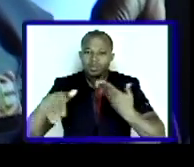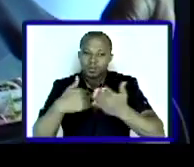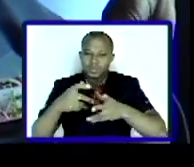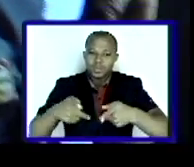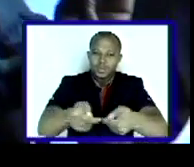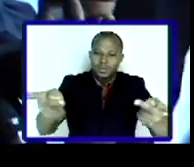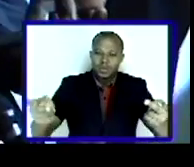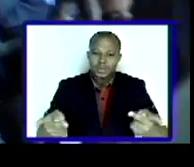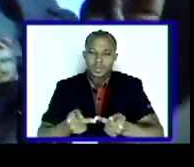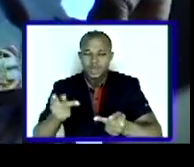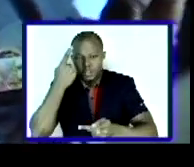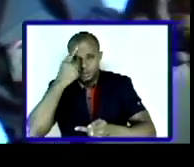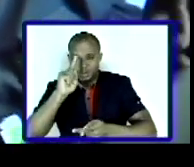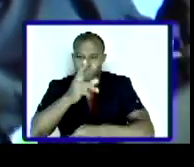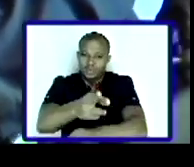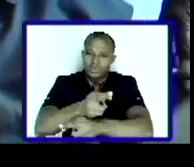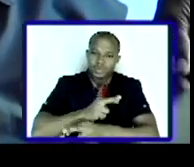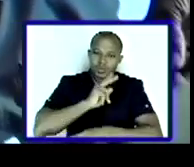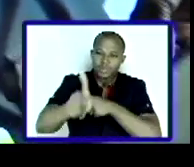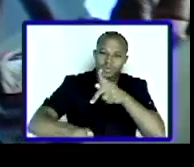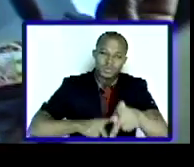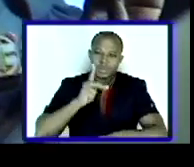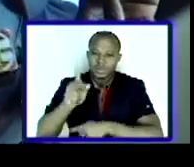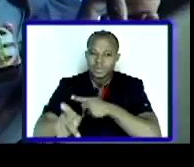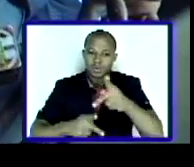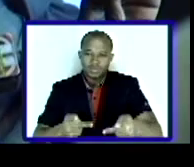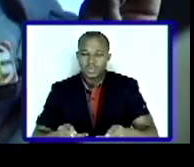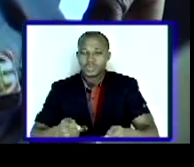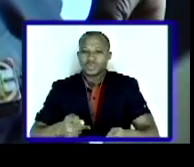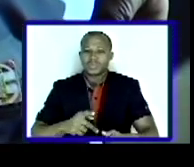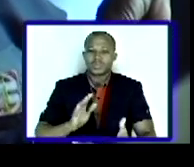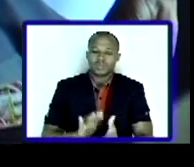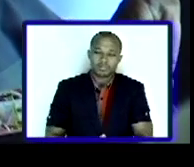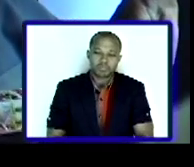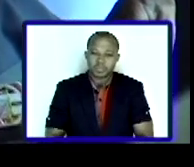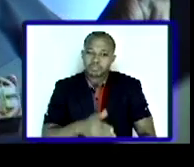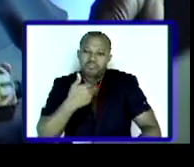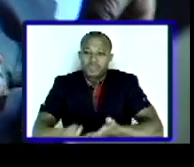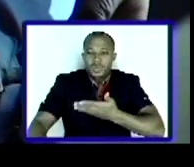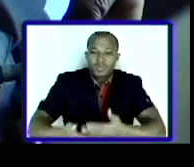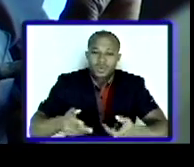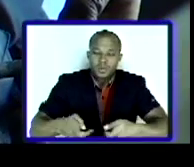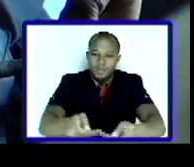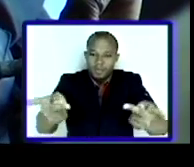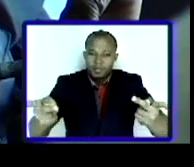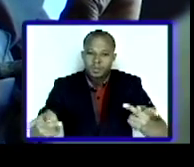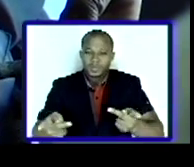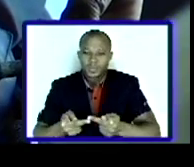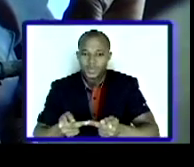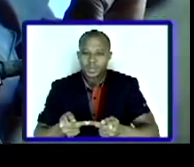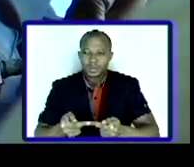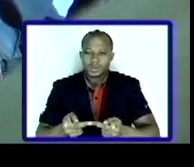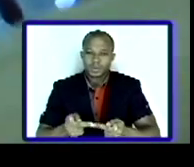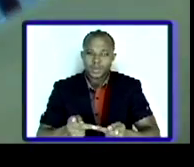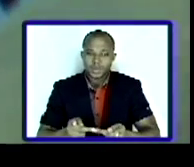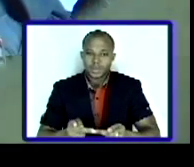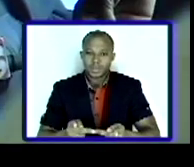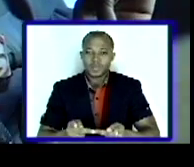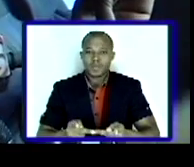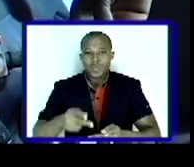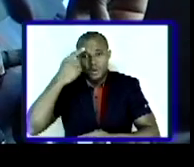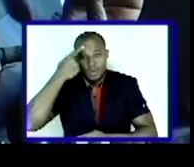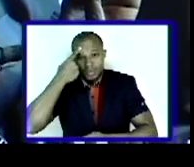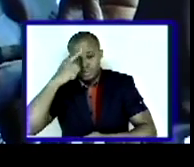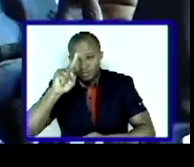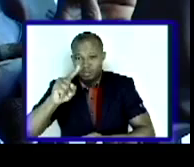tout espace vraiment qui recevra pour le monde, que ce soit de espace qui appartient